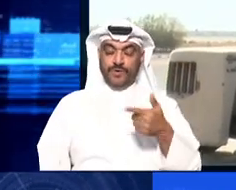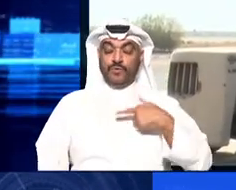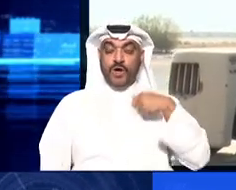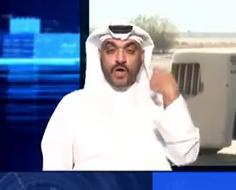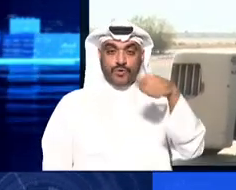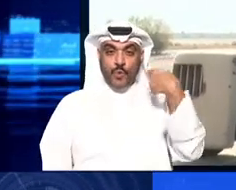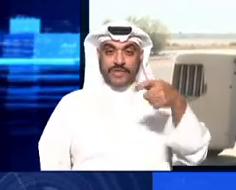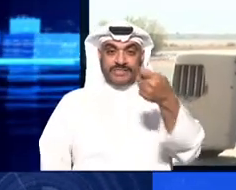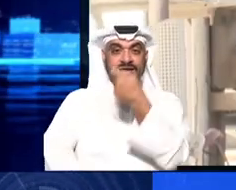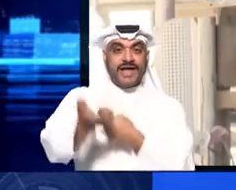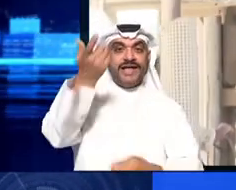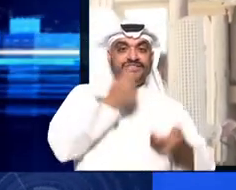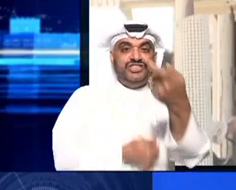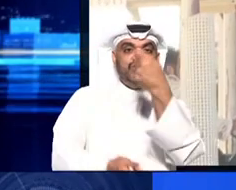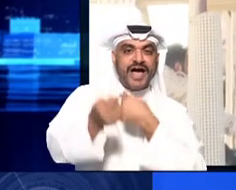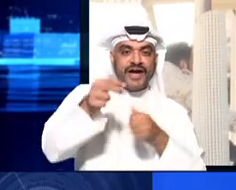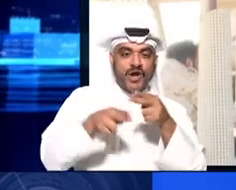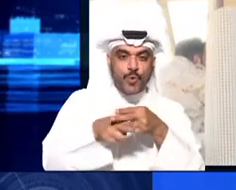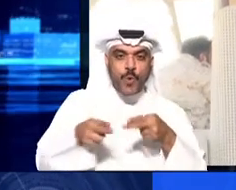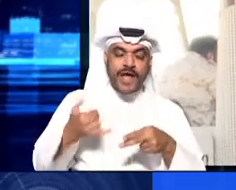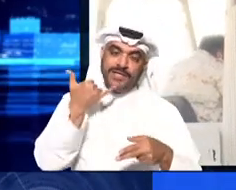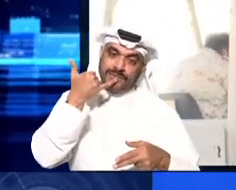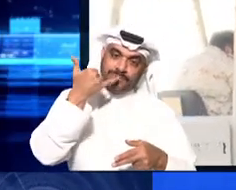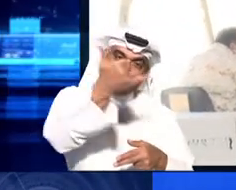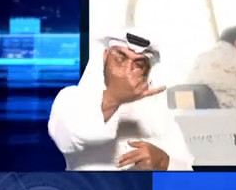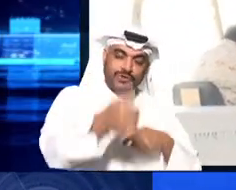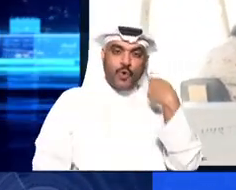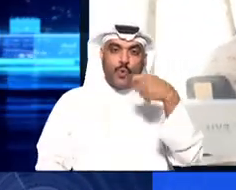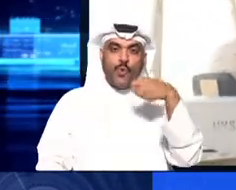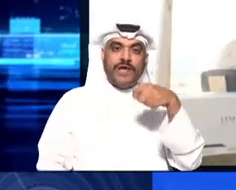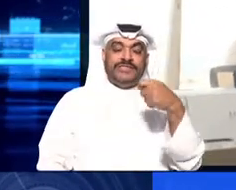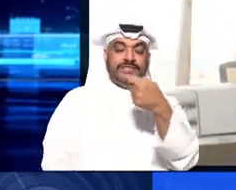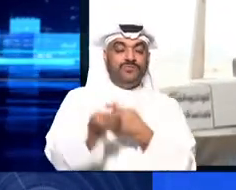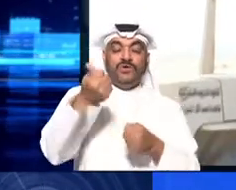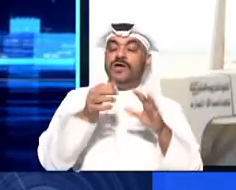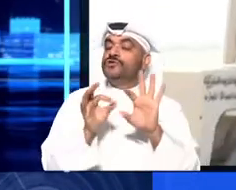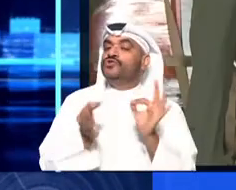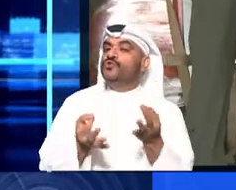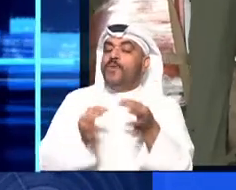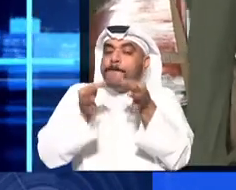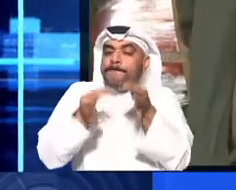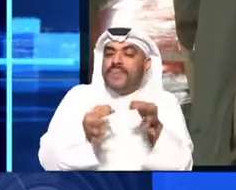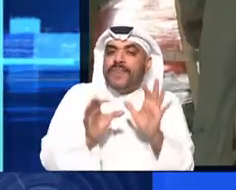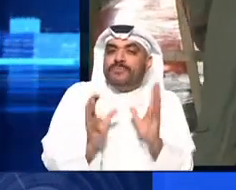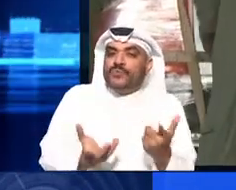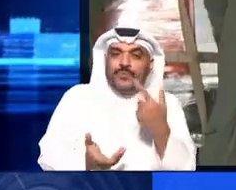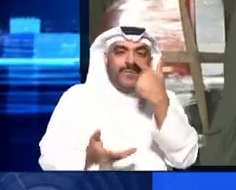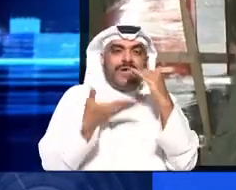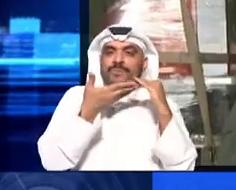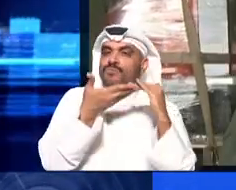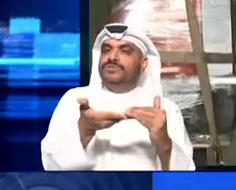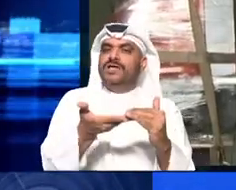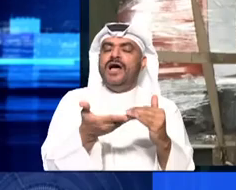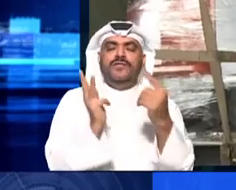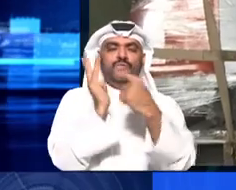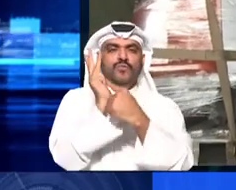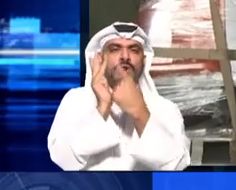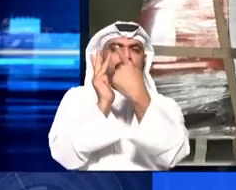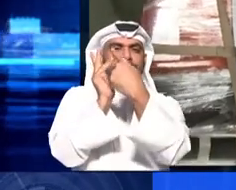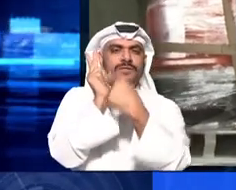روضان وزير التجارة بنظيره اللبناني لتحديد طبيعة الحقيقة المساعدات